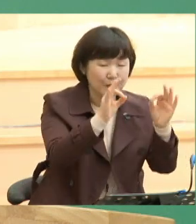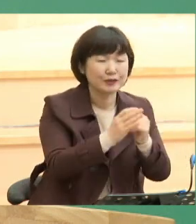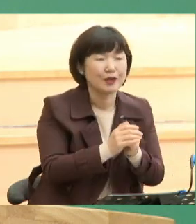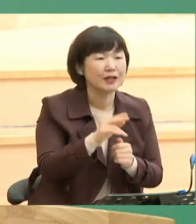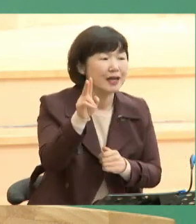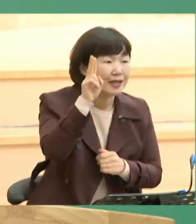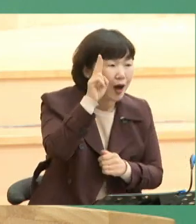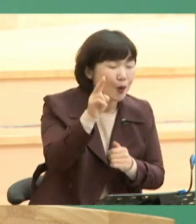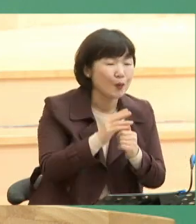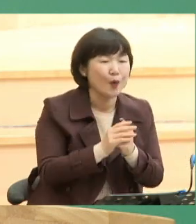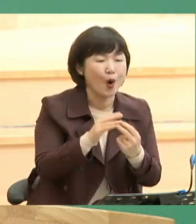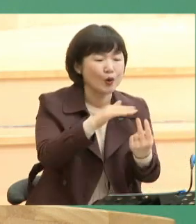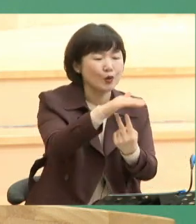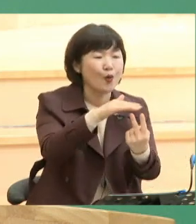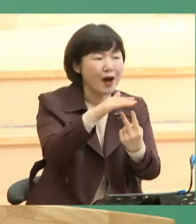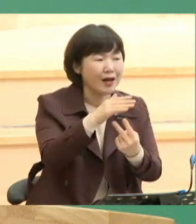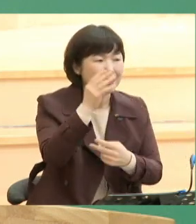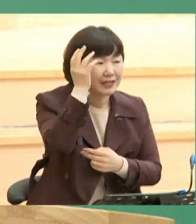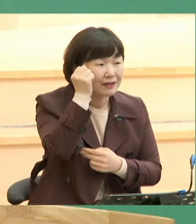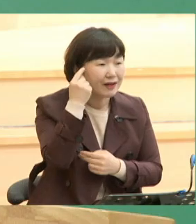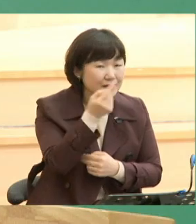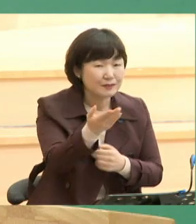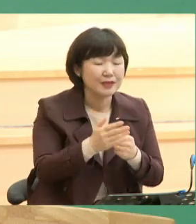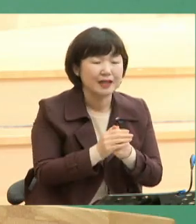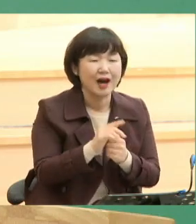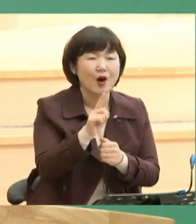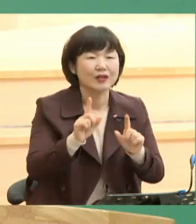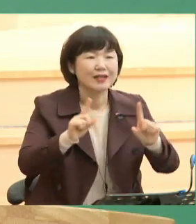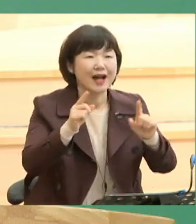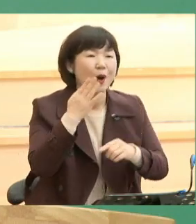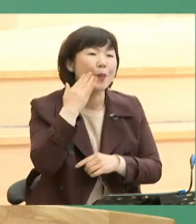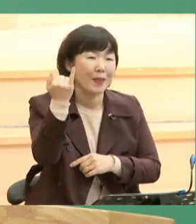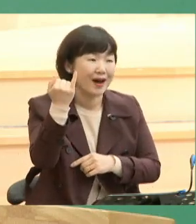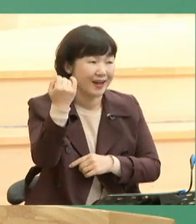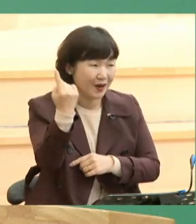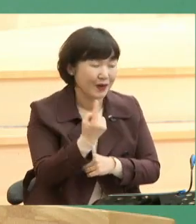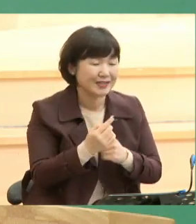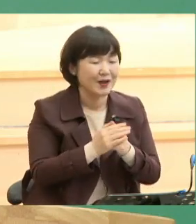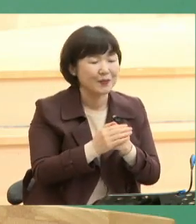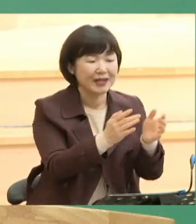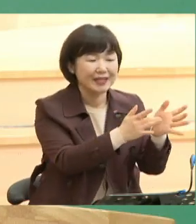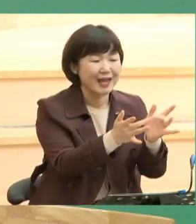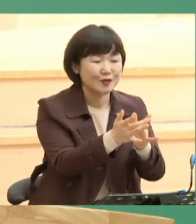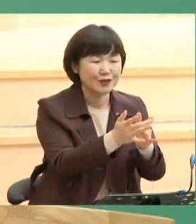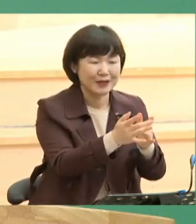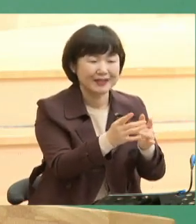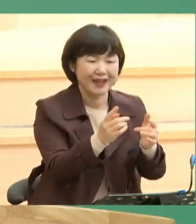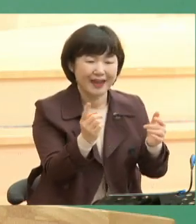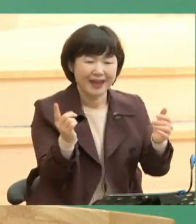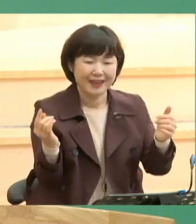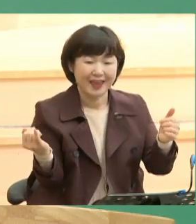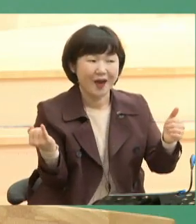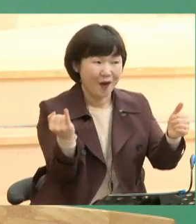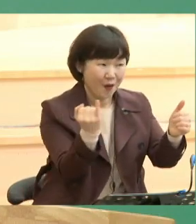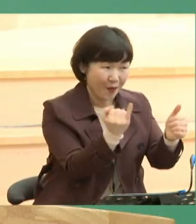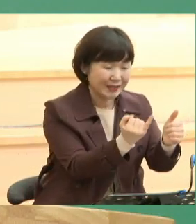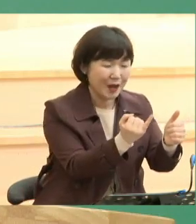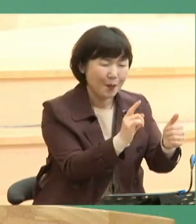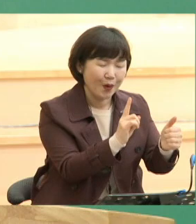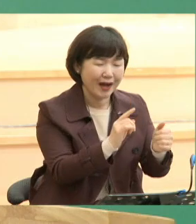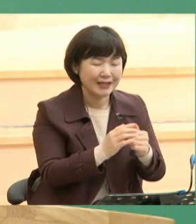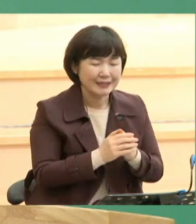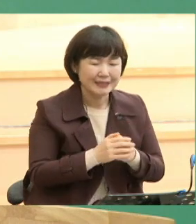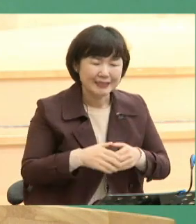요한 기억나십니까 어느날 그 어머니가 와 가지고는 예수님 앞에 쭈뼛쭈뼛 뭐 뭐가 뭐뭐 얘기할 것 처럼